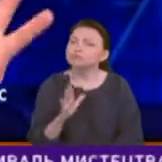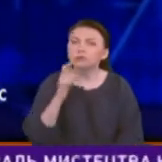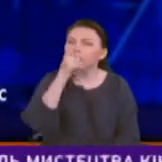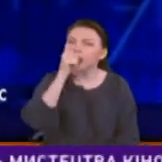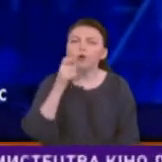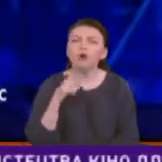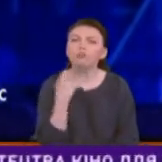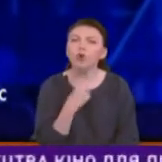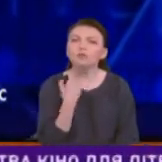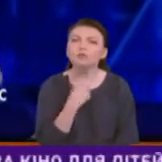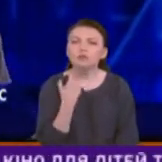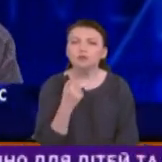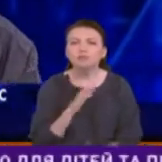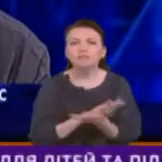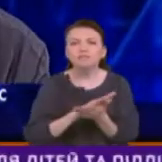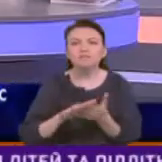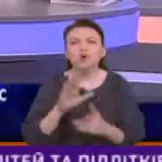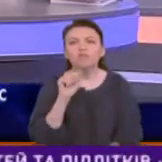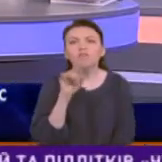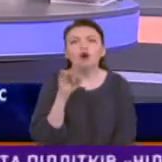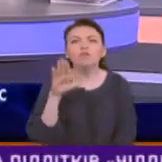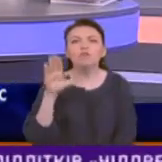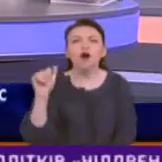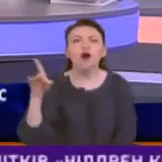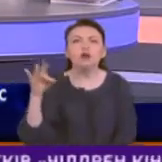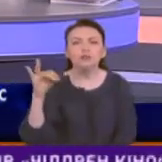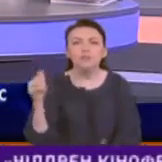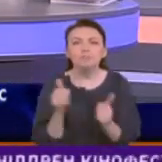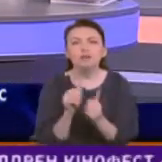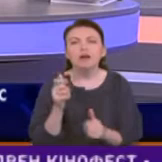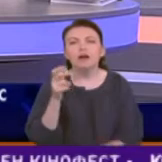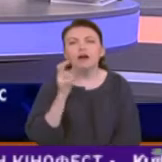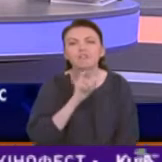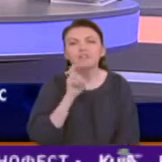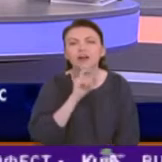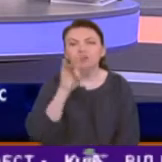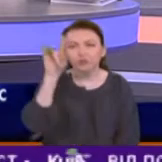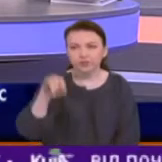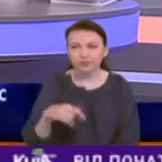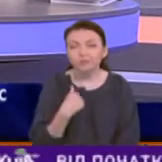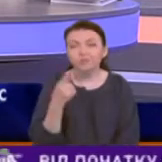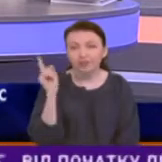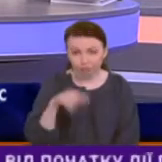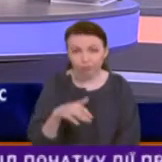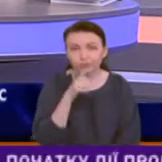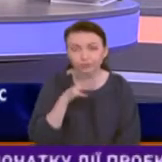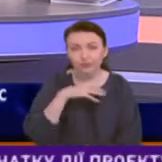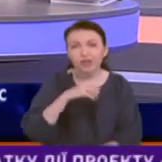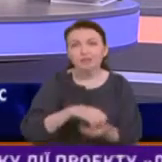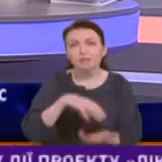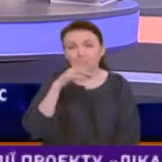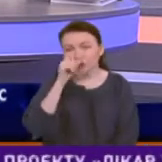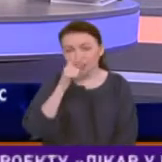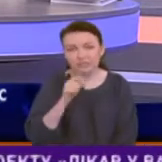там от Святої Варвари. Це якраз Варвари. Біля кав'ярні у вікні. От, розказує мені. Я теж був на Пасху саме в грецькій церкві,